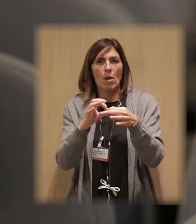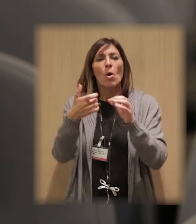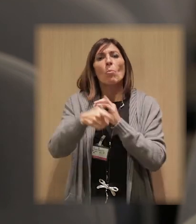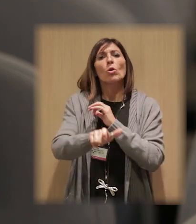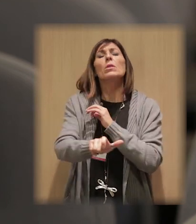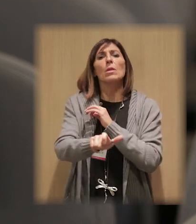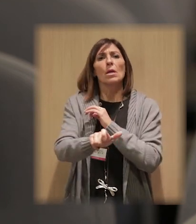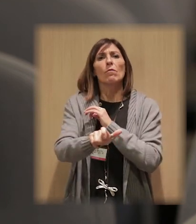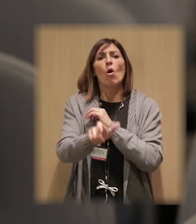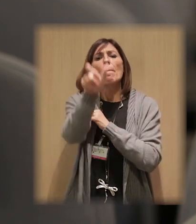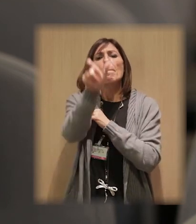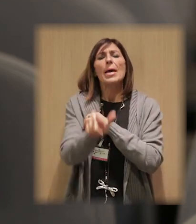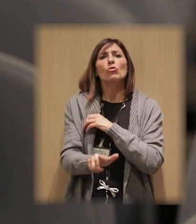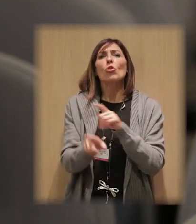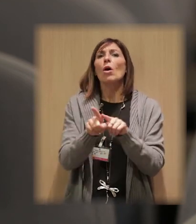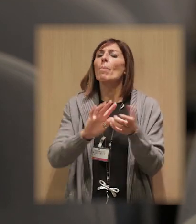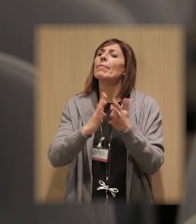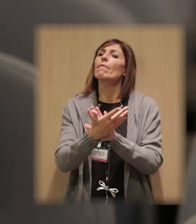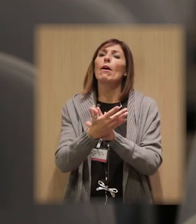al centro, di fatto è chiave